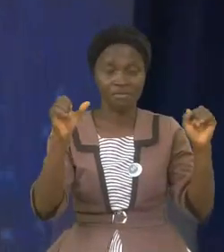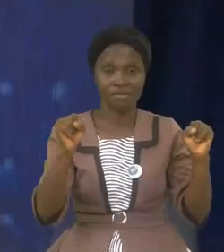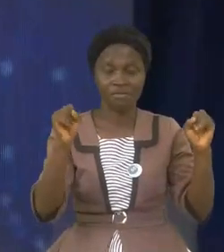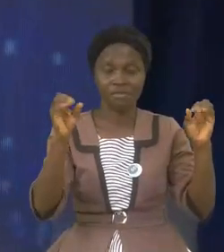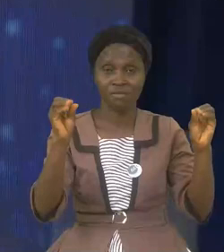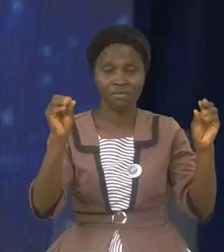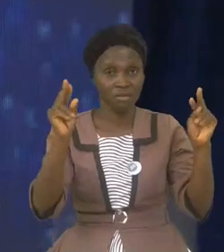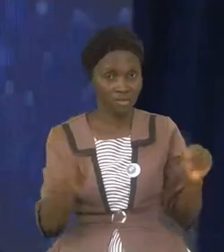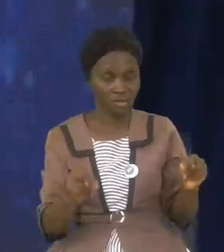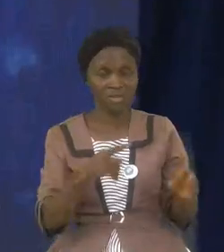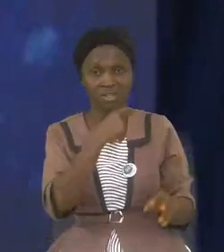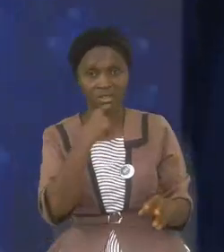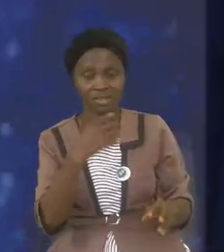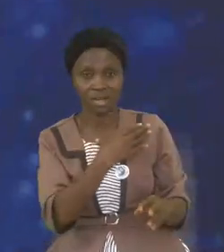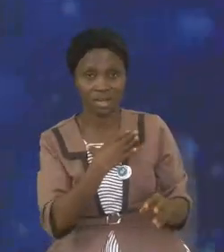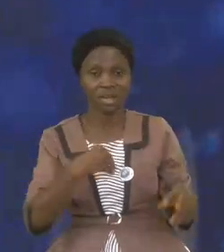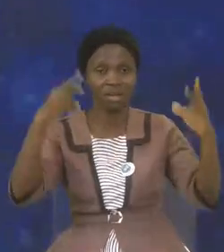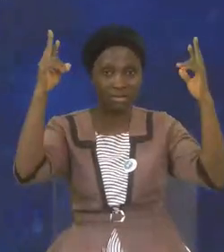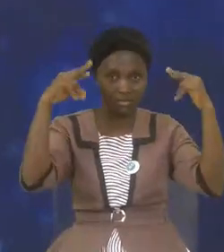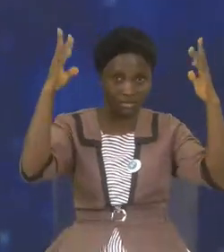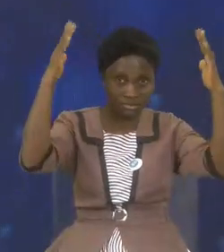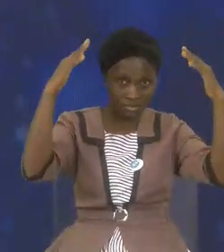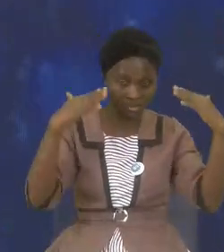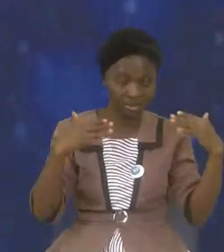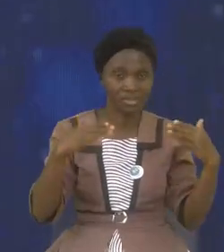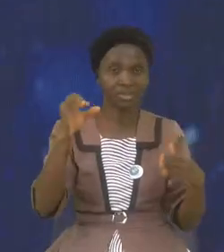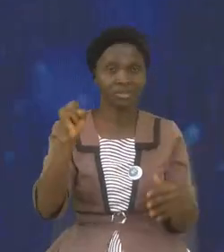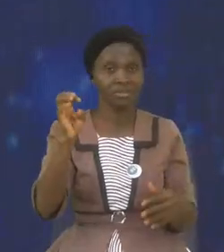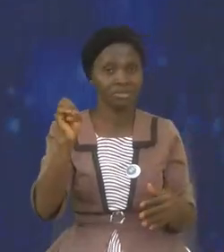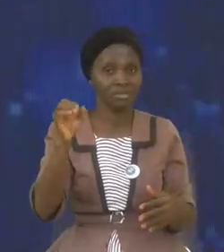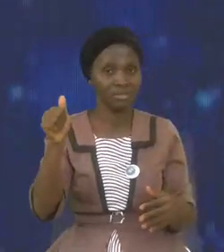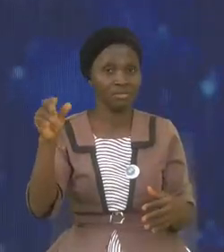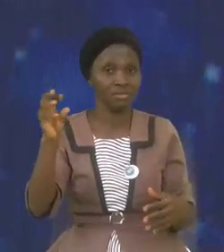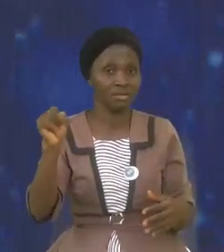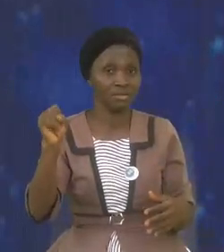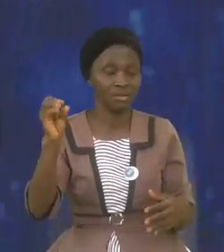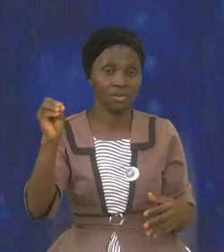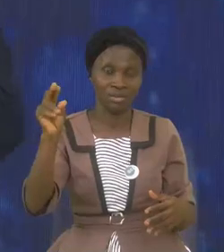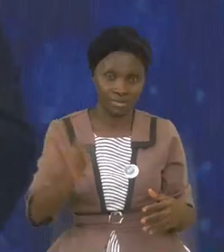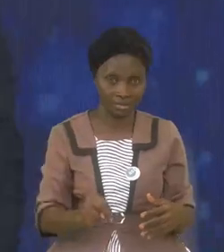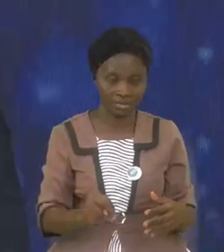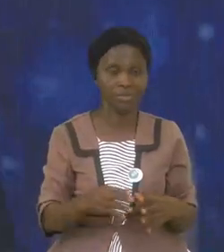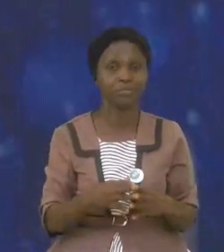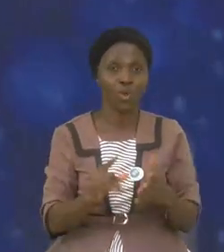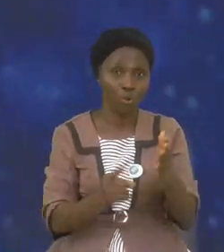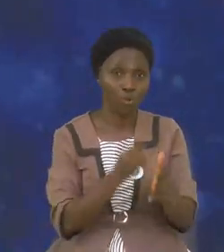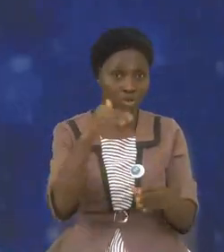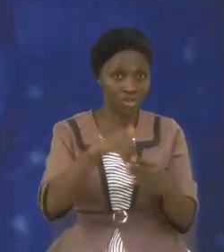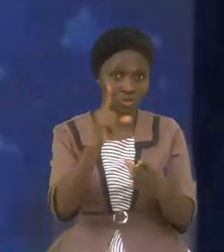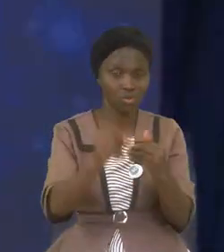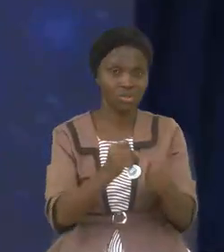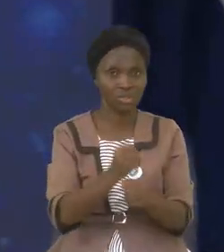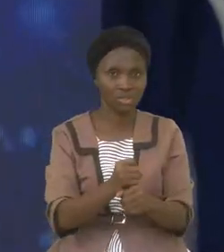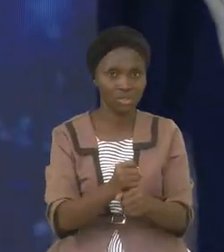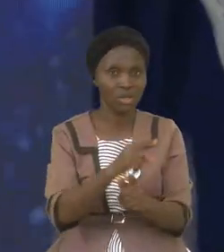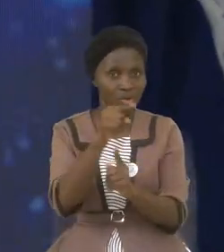avons la saison sèche, la saison pluvieuse. Cela vient dans une année. Et puis l'année suivante, à quoi